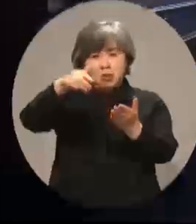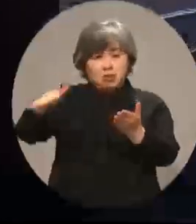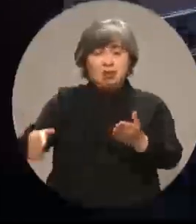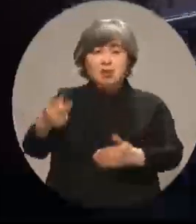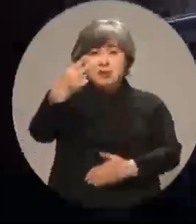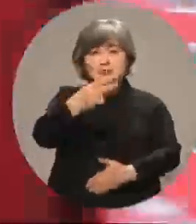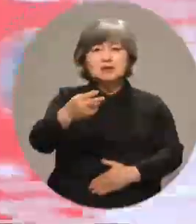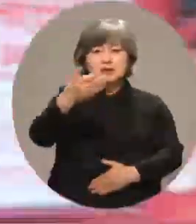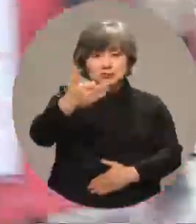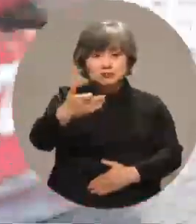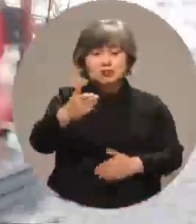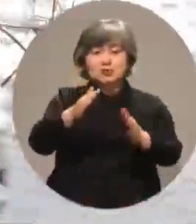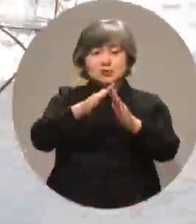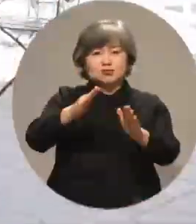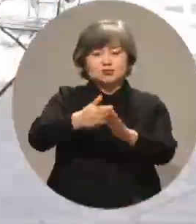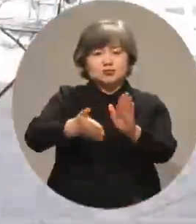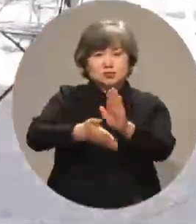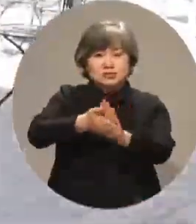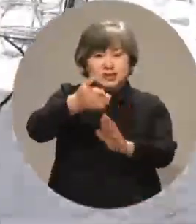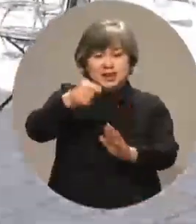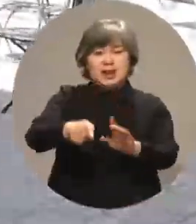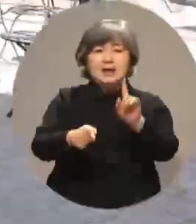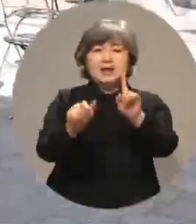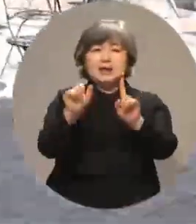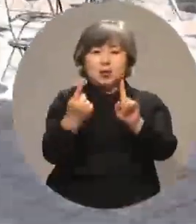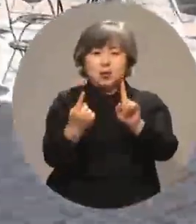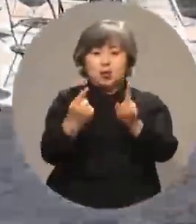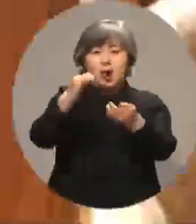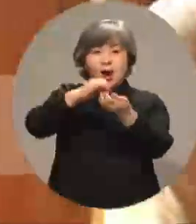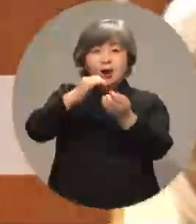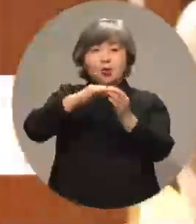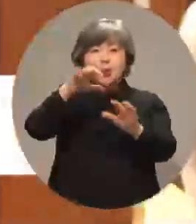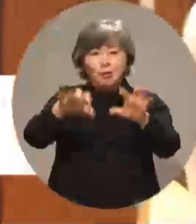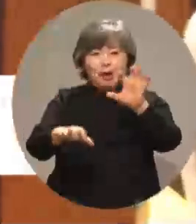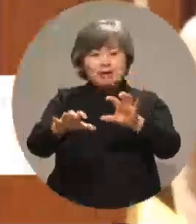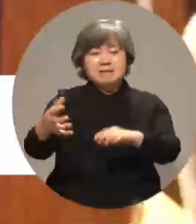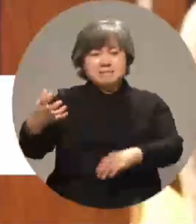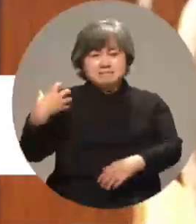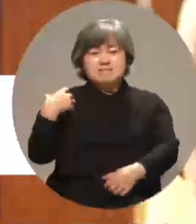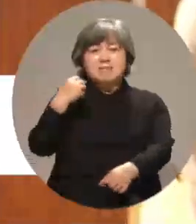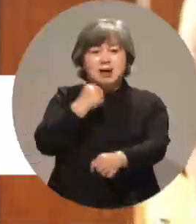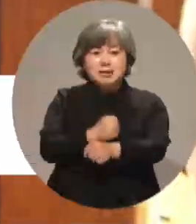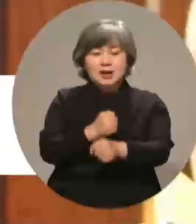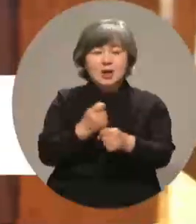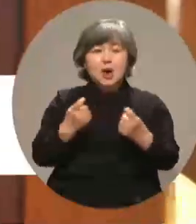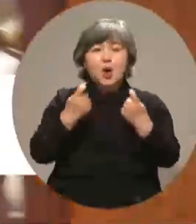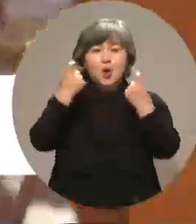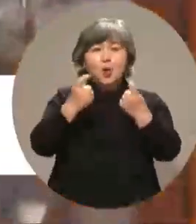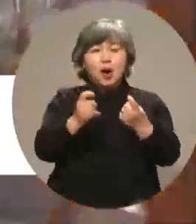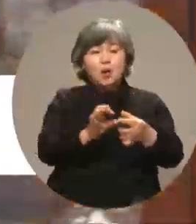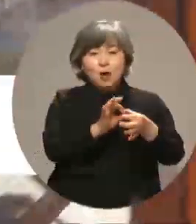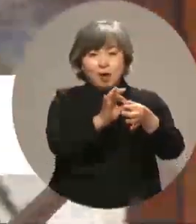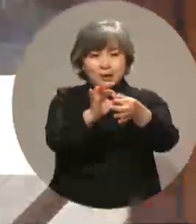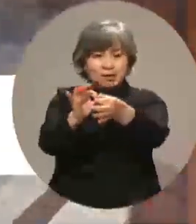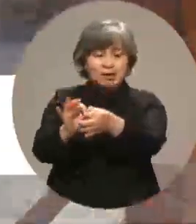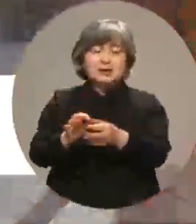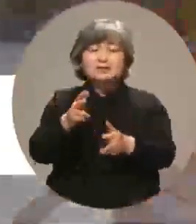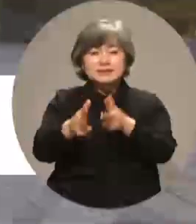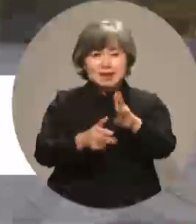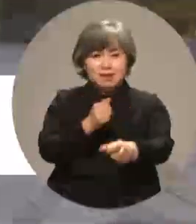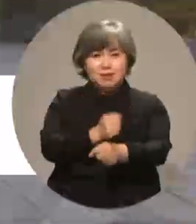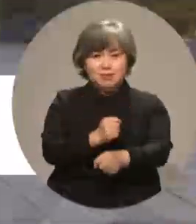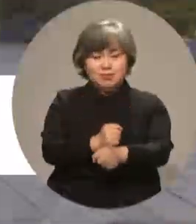2019년 전주시가 국내 1호 로 한옥마을에 도입하겠다고 공원 1 관광 트램 사업의 모델입니다